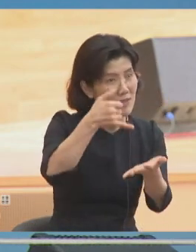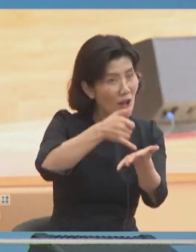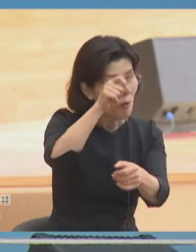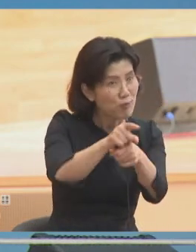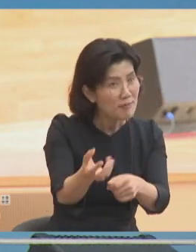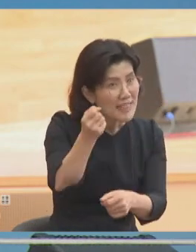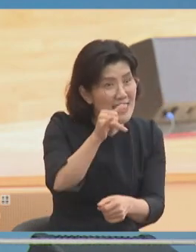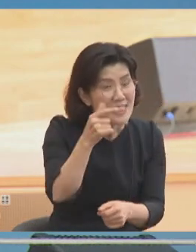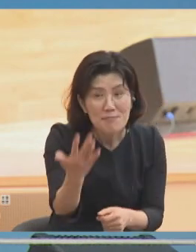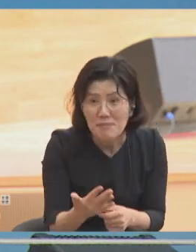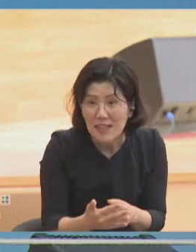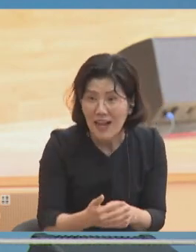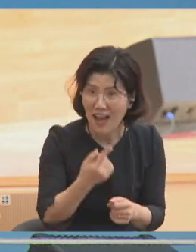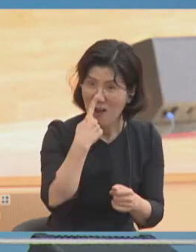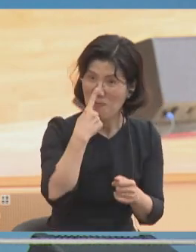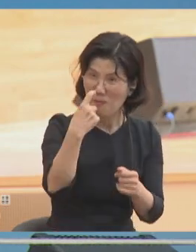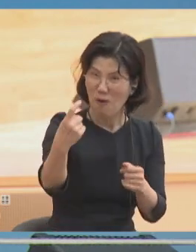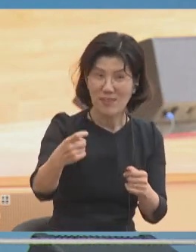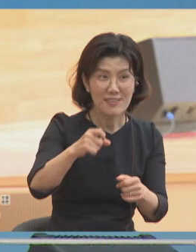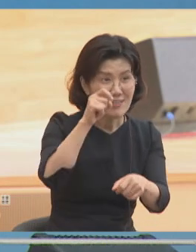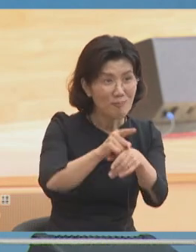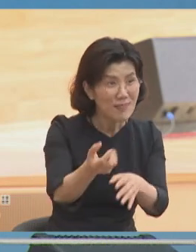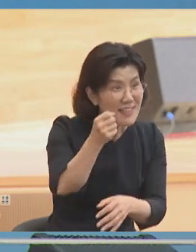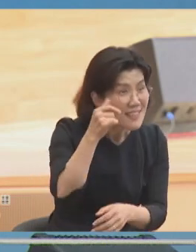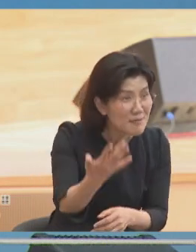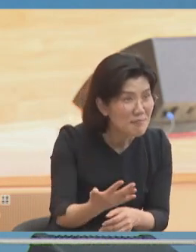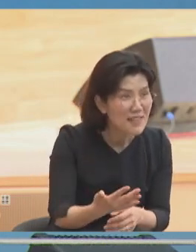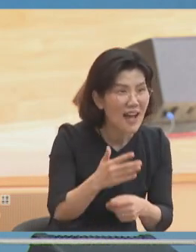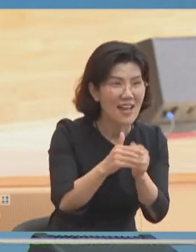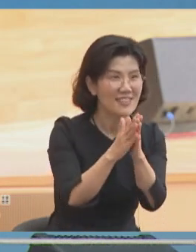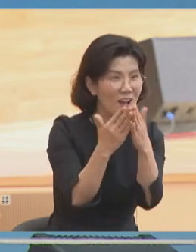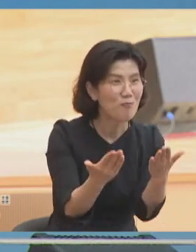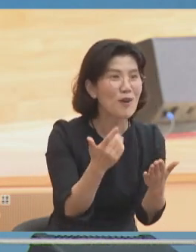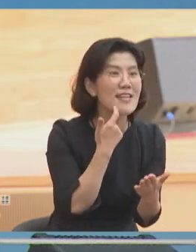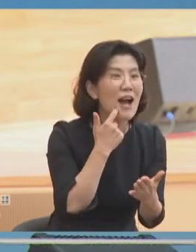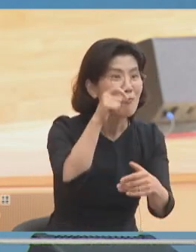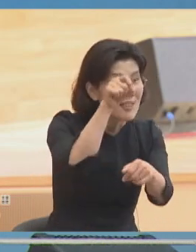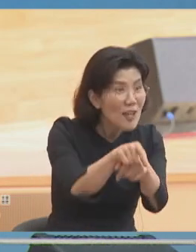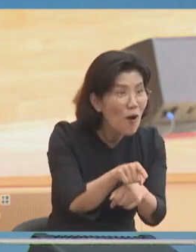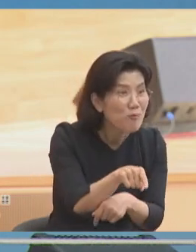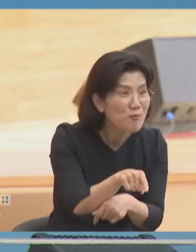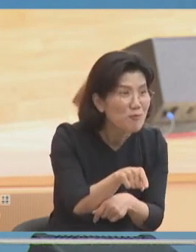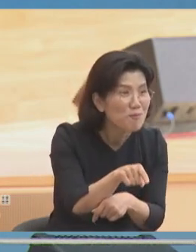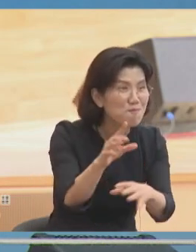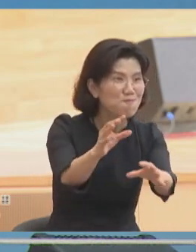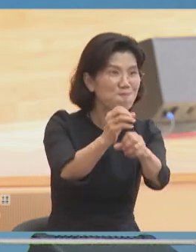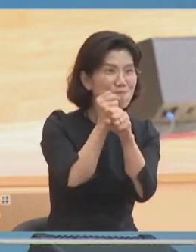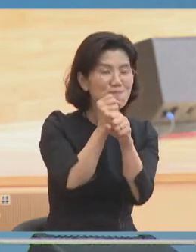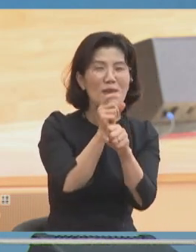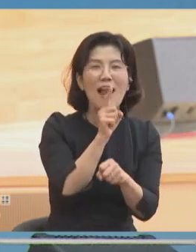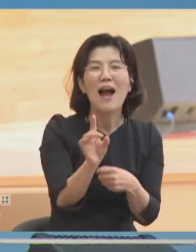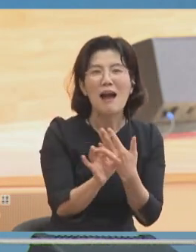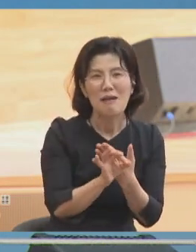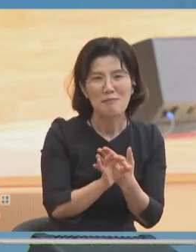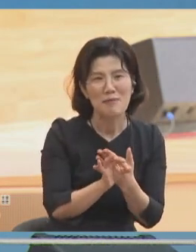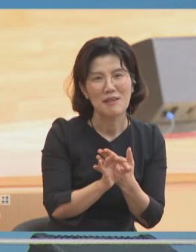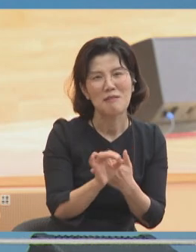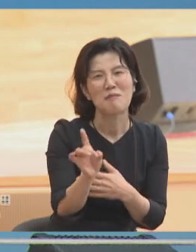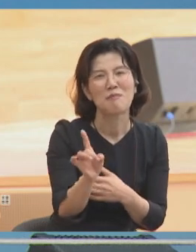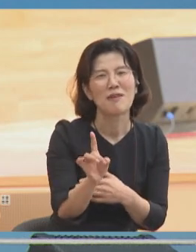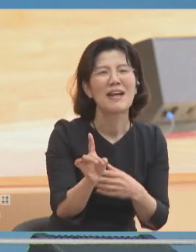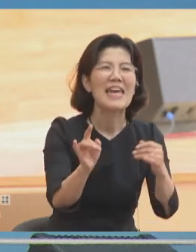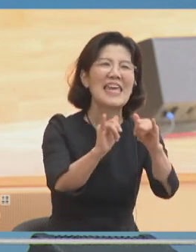있느냐 멋들어진 성품을 가지고 있느냐 성경에 나오는이 야곱의 성품을 한마디로 요약하면 굉장히